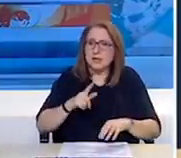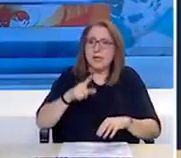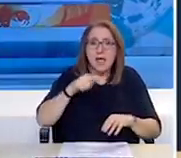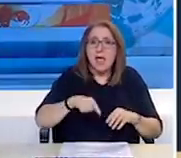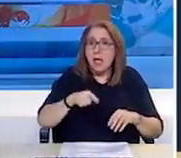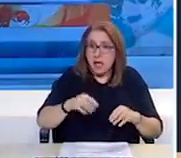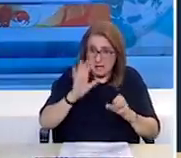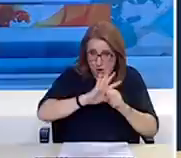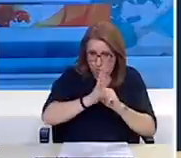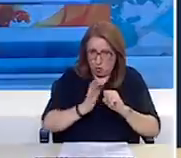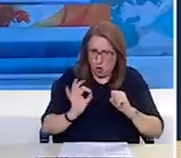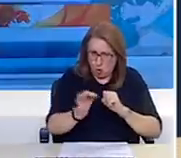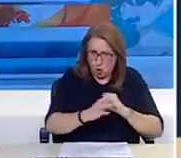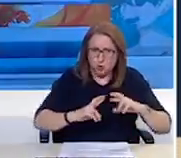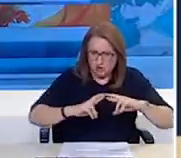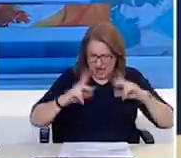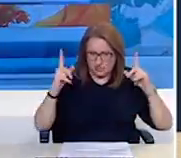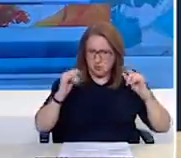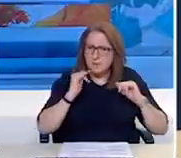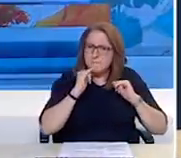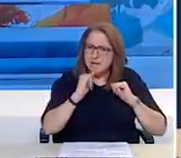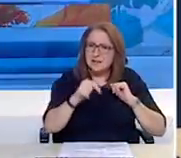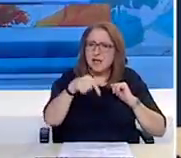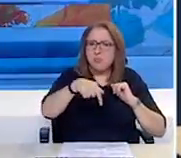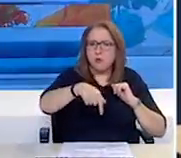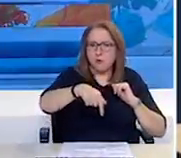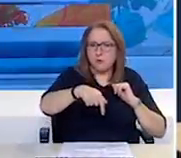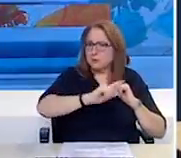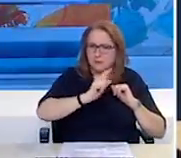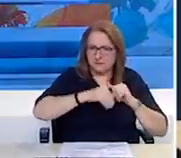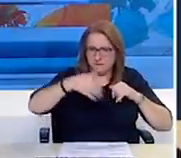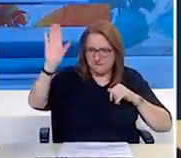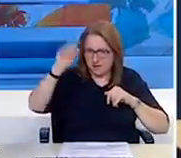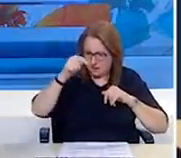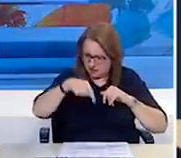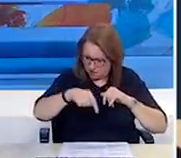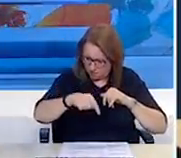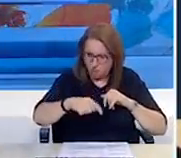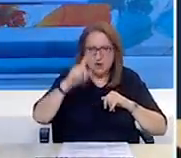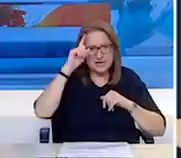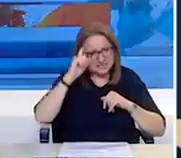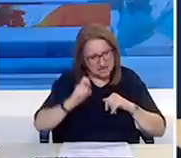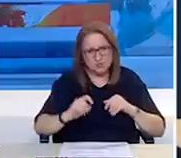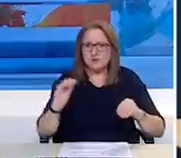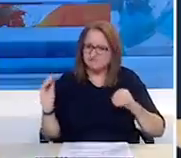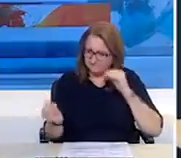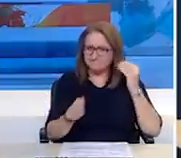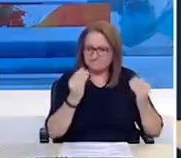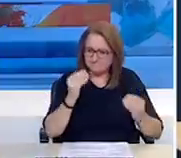ότι και νέα κρούσματα θα έχουμε και ανάγκες νοσηλείας συμπολιτών μας και δυστυχώς συνανθρώπους μας που θα δίνουν μάχη για τη ζωή